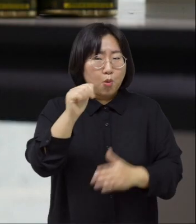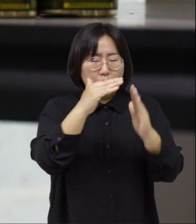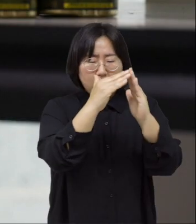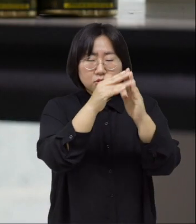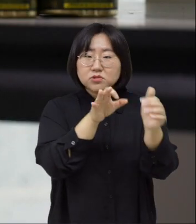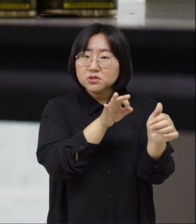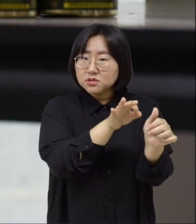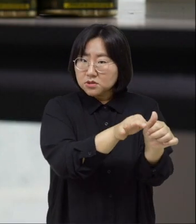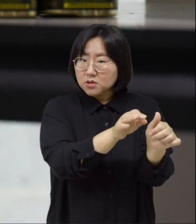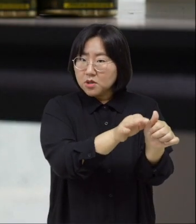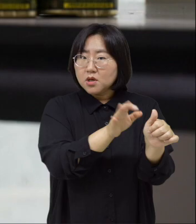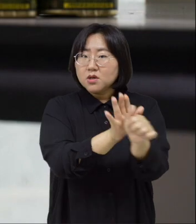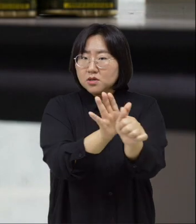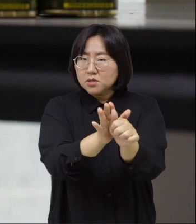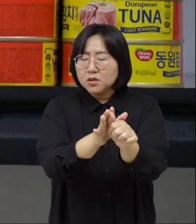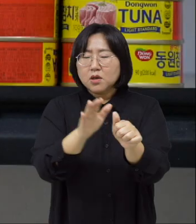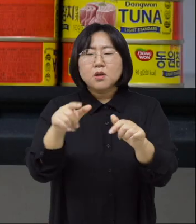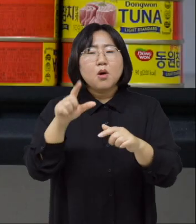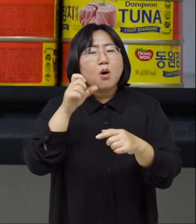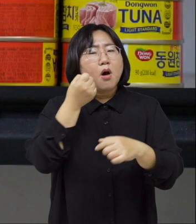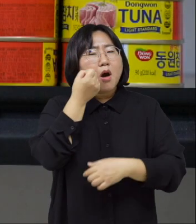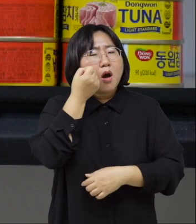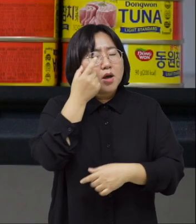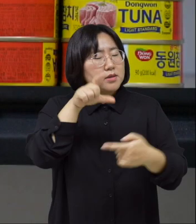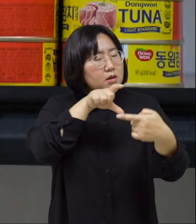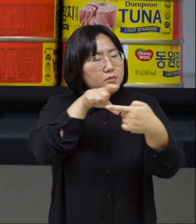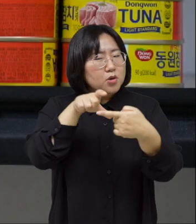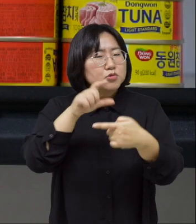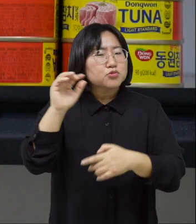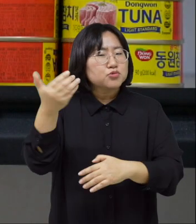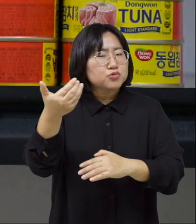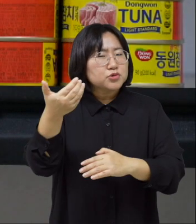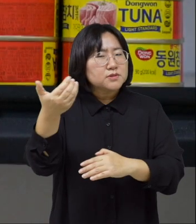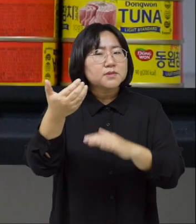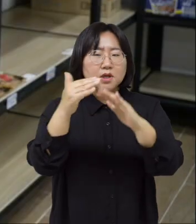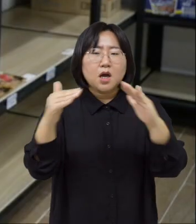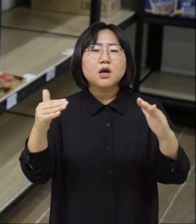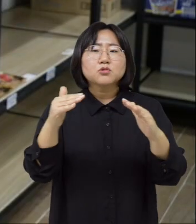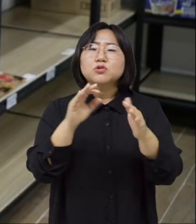월평균 90여 가구가 나눔의 혜택을 받고 있습니다.